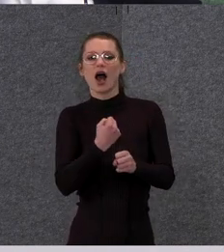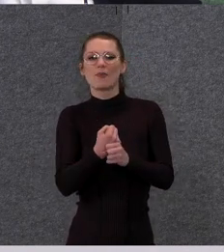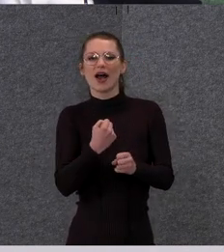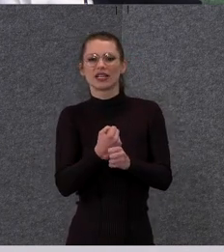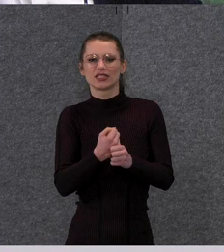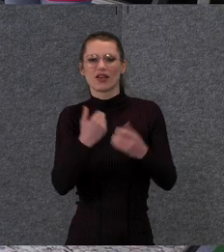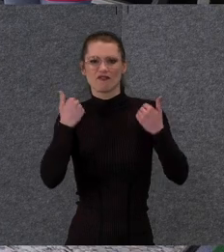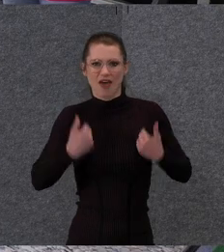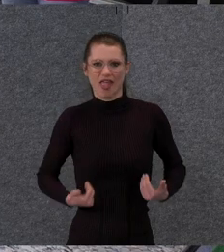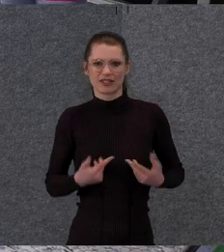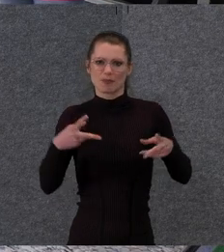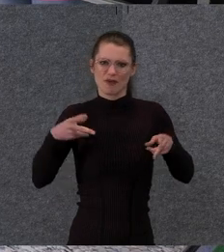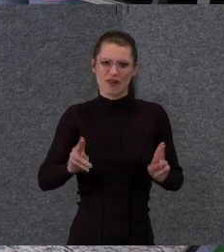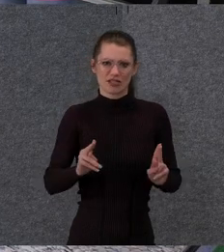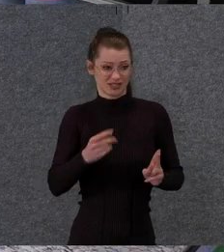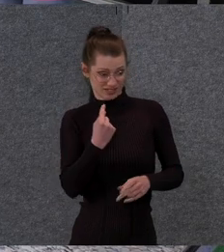Arbeitsverhältnisse einsetzen?